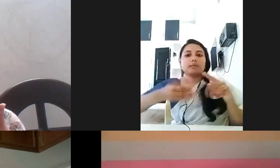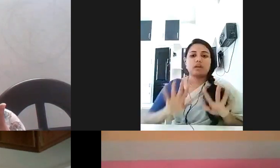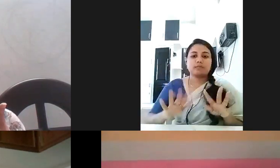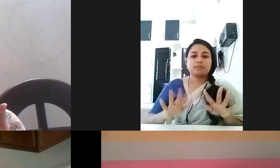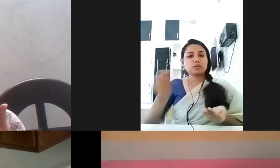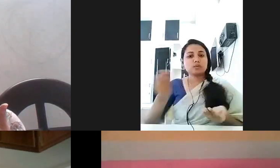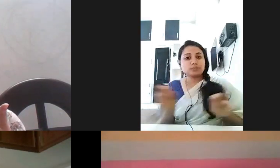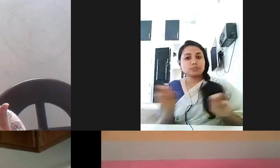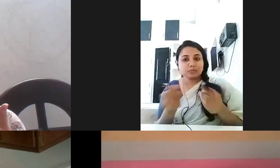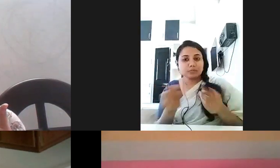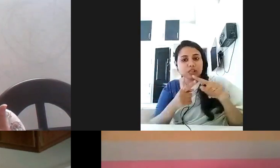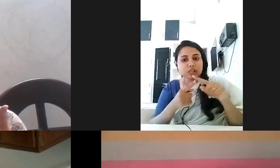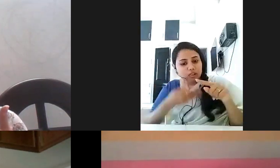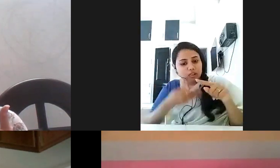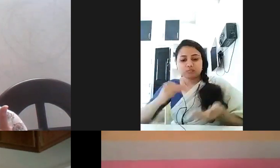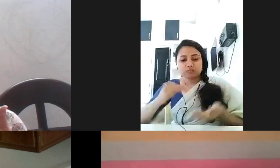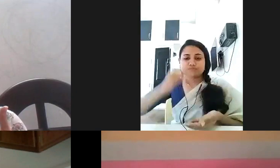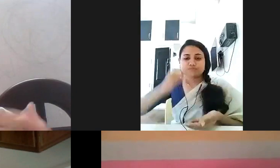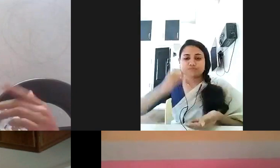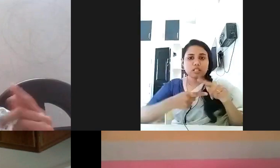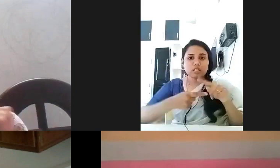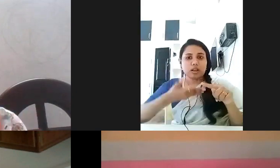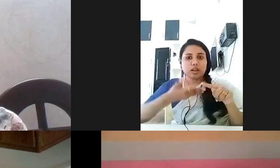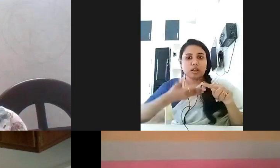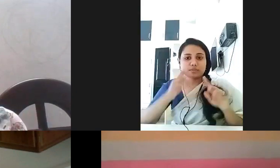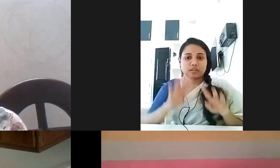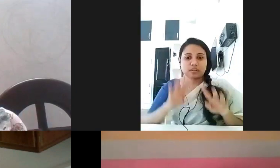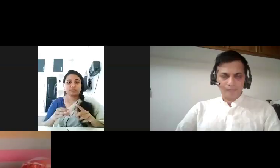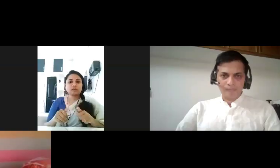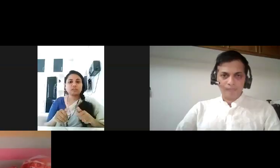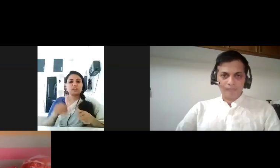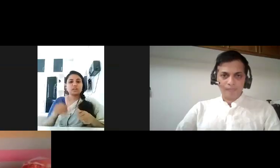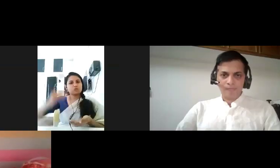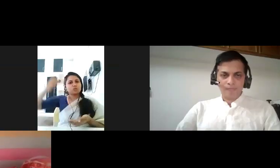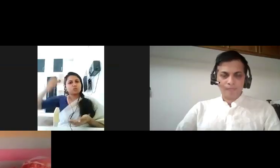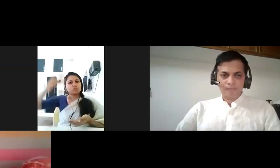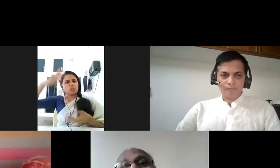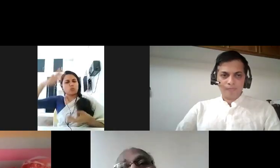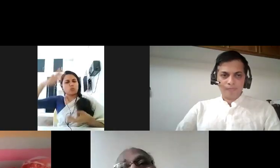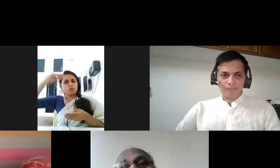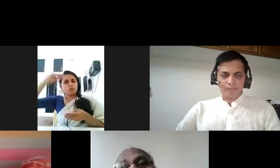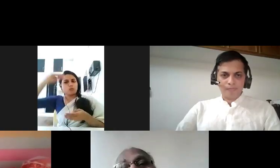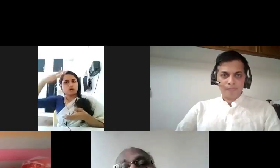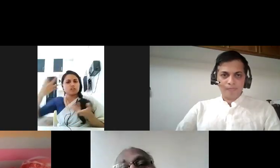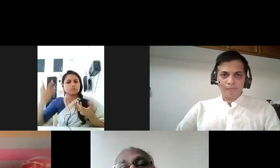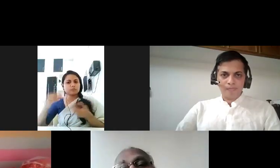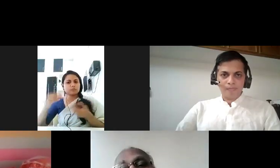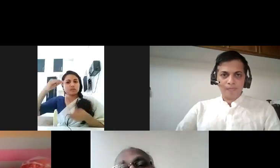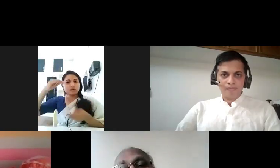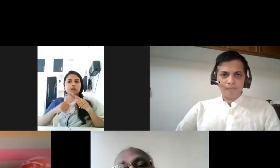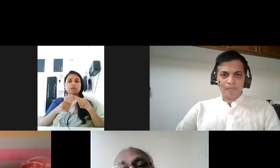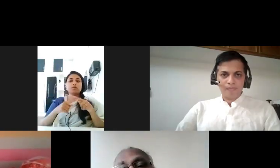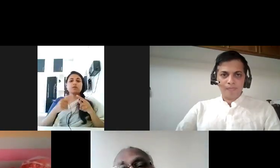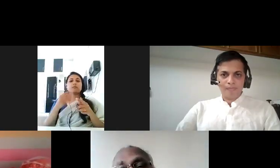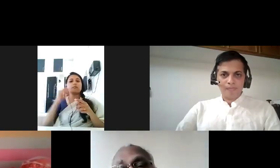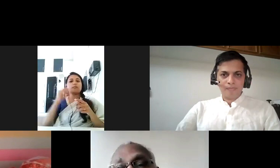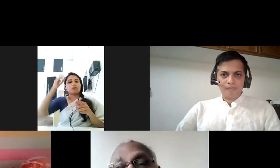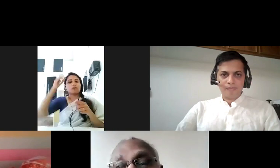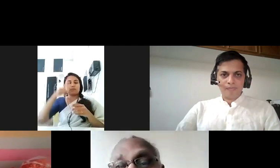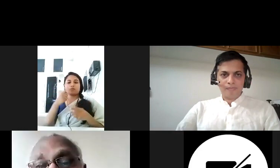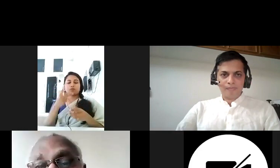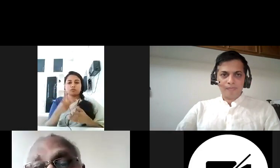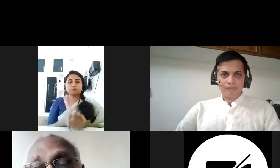കൊടുക്കാറുള്ളതാണ്. ഫോർ അഡൾട്ട്സ് ഞാൻ അഡൾട്ട്സിന്റെയും ഒരു ഒപ്പീനിയൻ എടുക്കേണ്ടി വരും നിങ്ങളെ കാണുന്ന സമയത്ത്. ഓക്കെ, താങ്ക് യു. ഹലോ